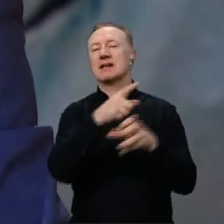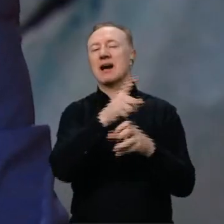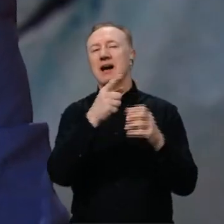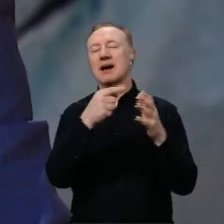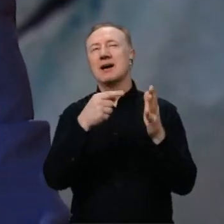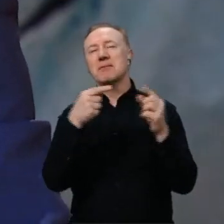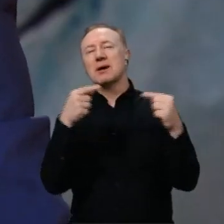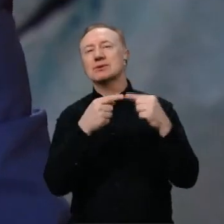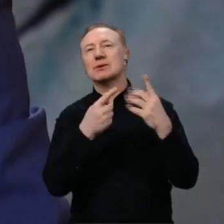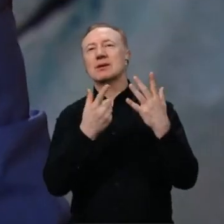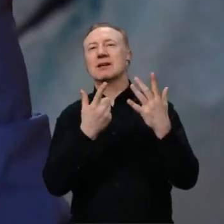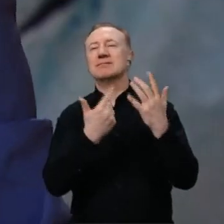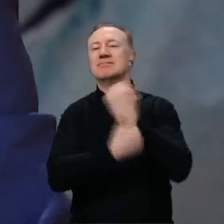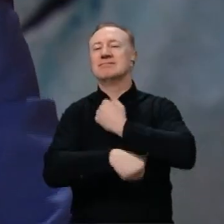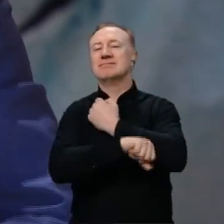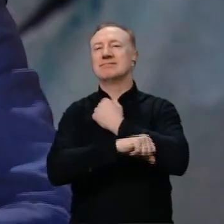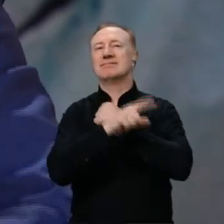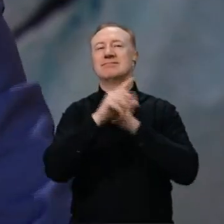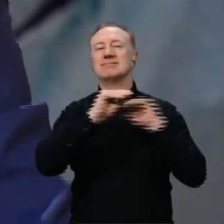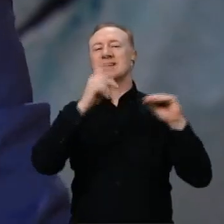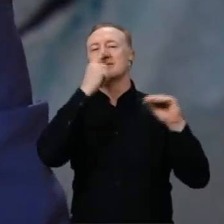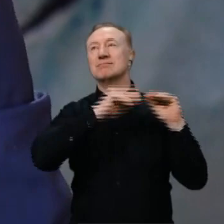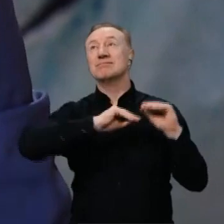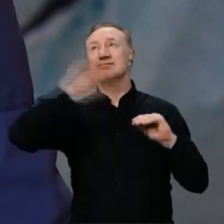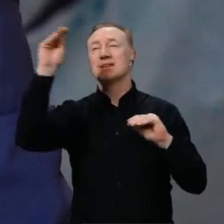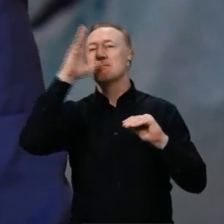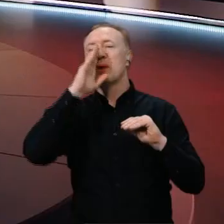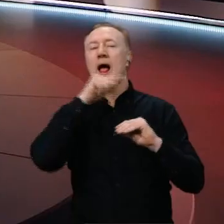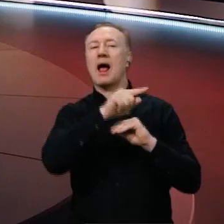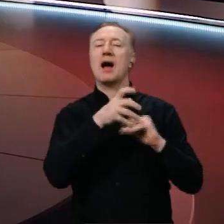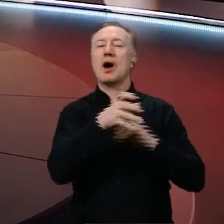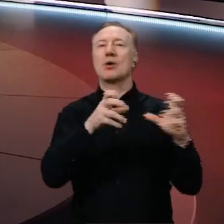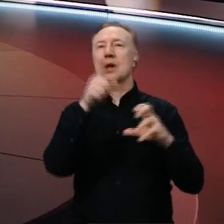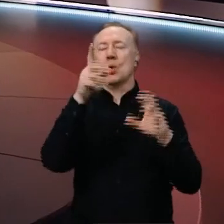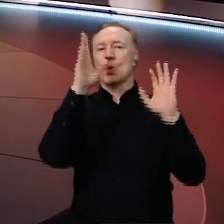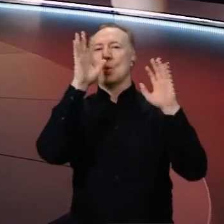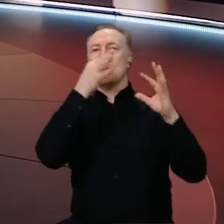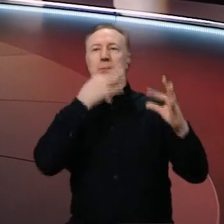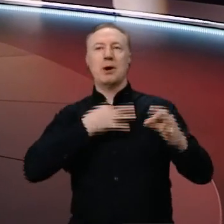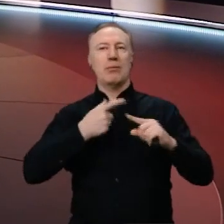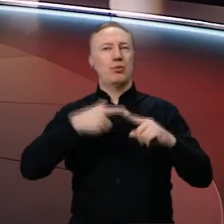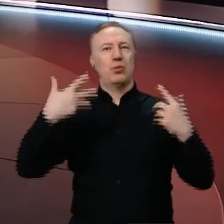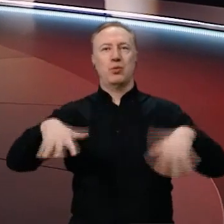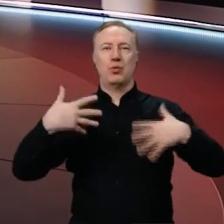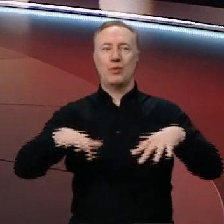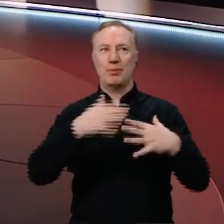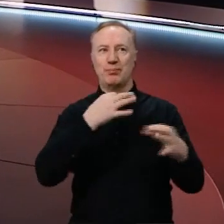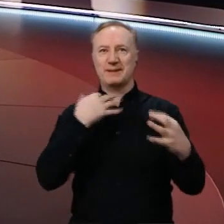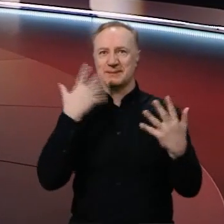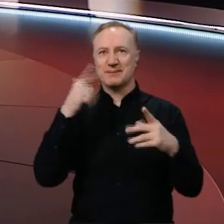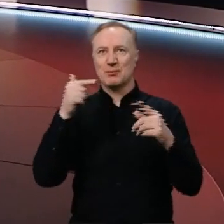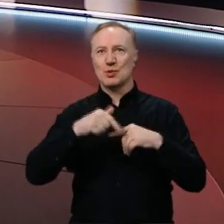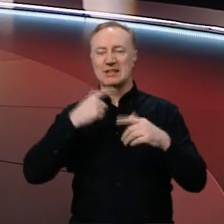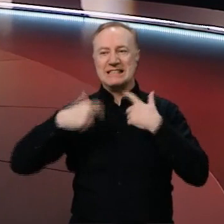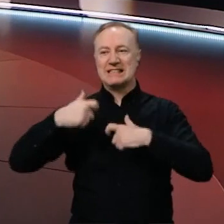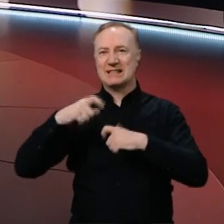Och, ale strzeliłeś teraz. Muszę przepić chyba. No nie odpowiem ci na to pytanie. Każdy z tych trenerów wymienionych swoje